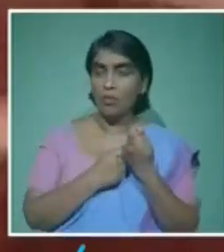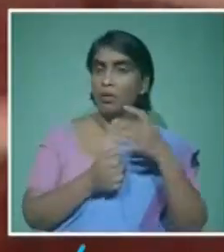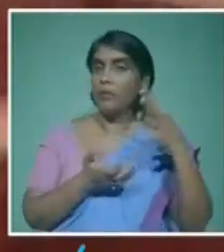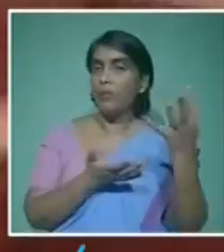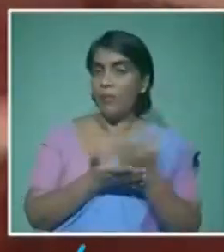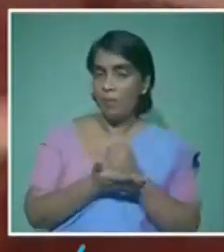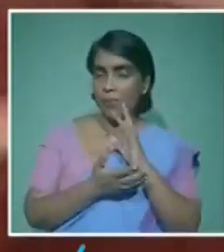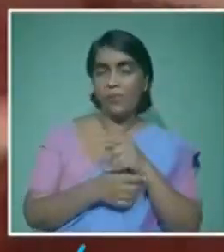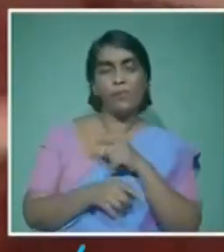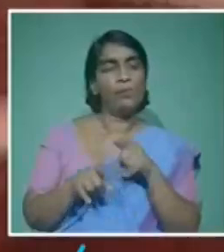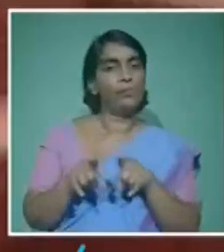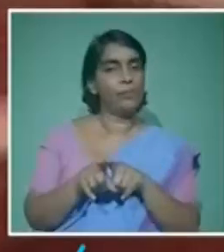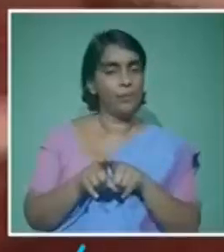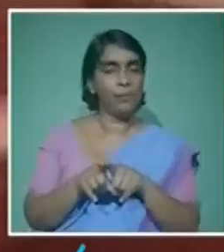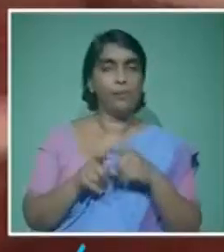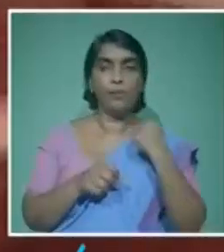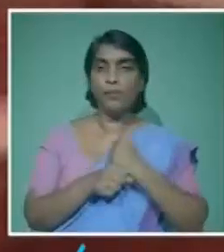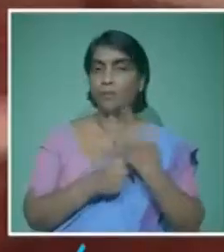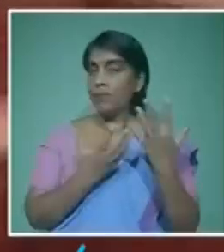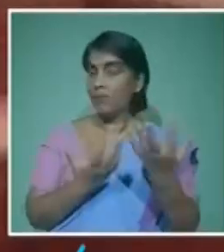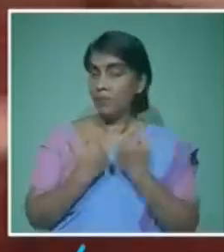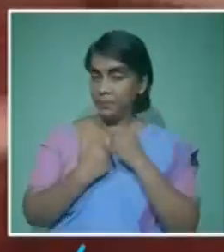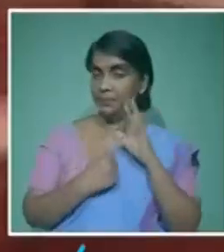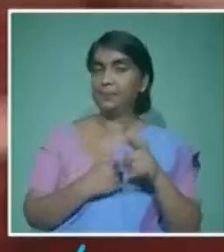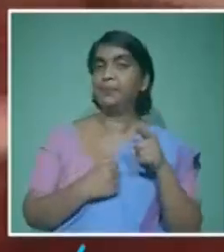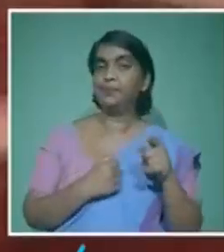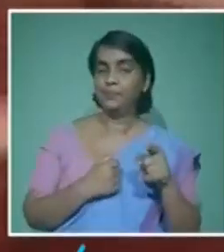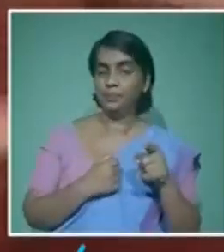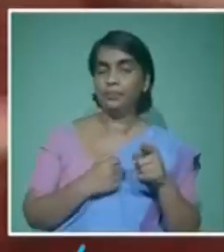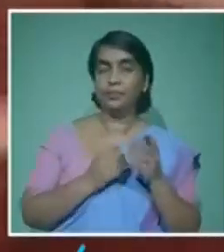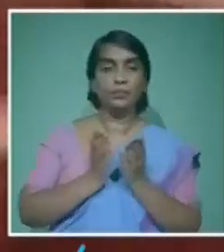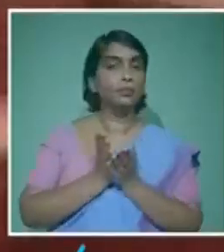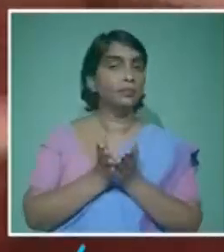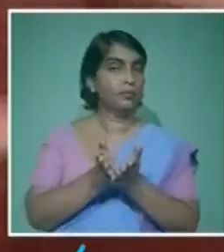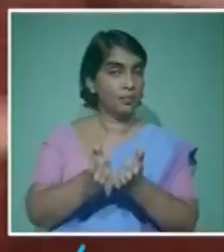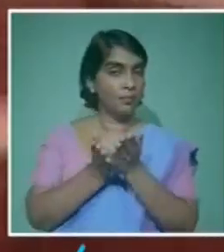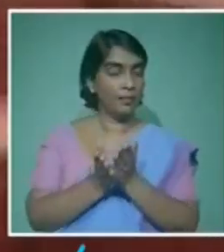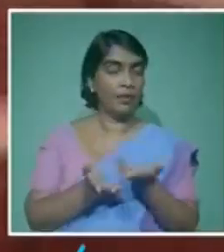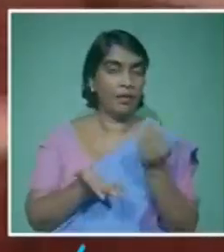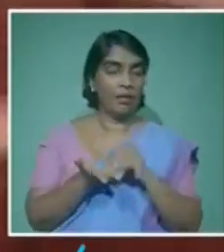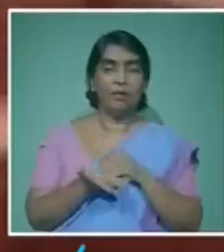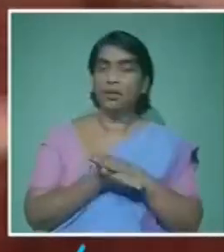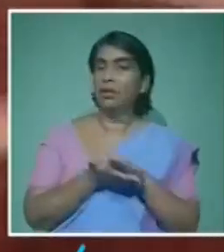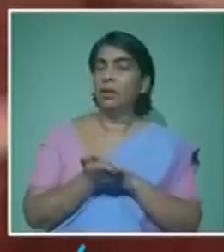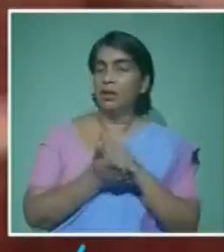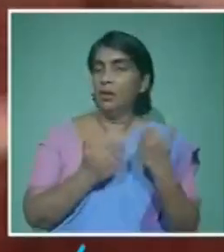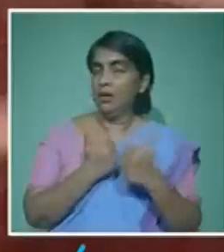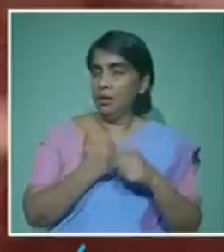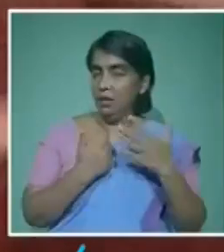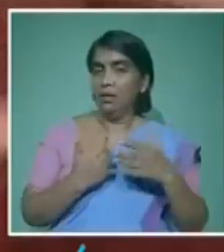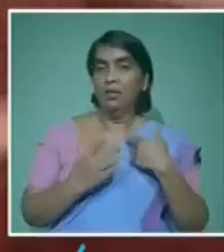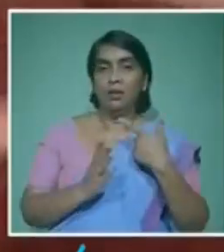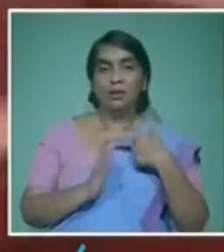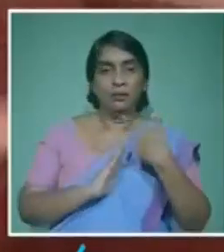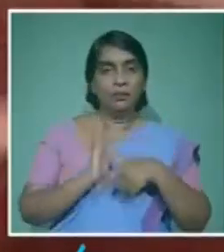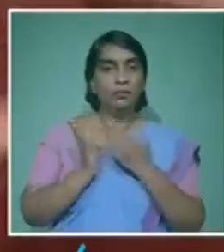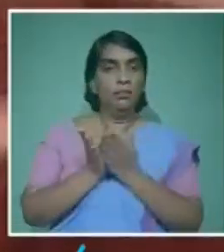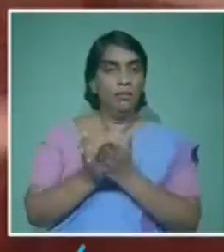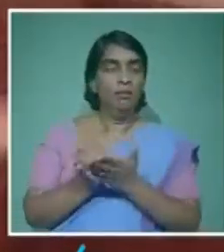எழுவமடி வலைப்படகுகளை திருத்தி அமைத்து பயன்பாட்டில் ஈடுபடுத்துவதற்கும் நடவடிக்கை எடுத்து